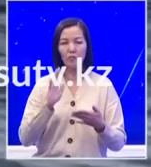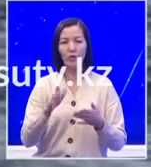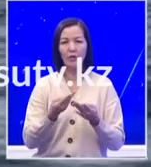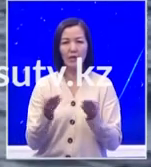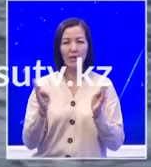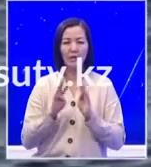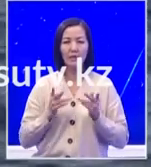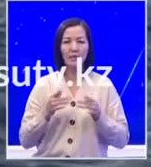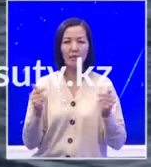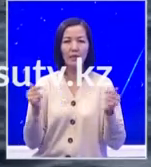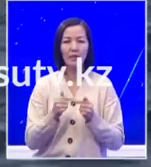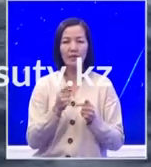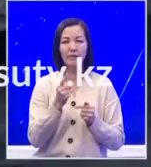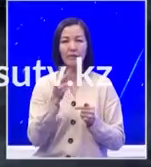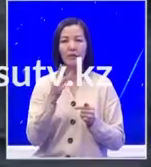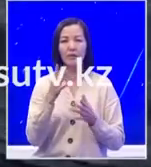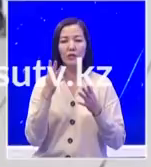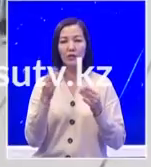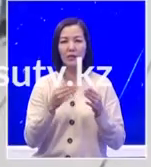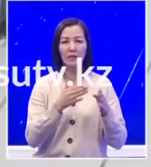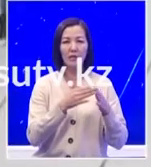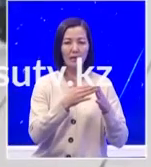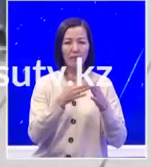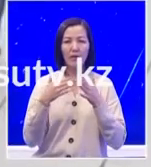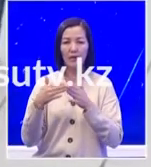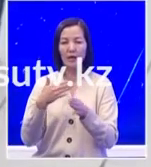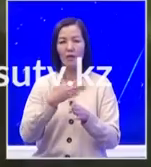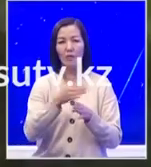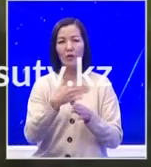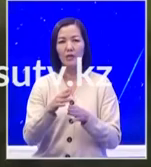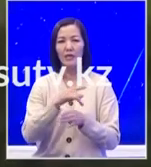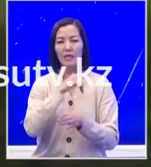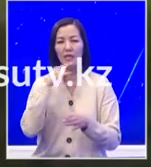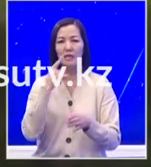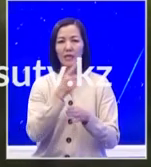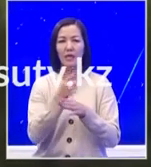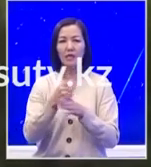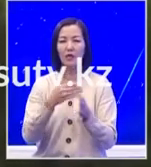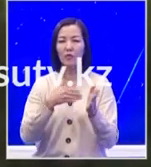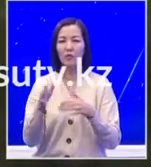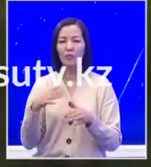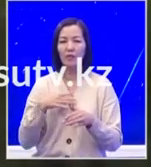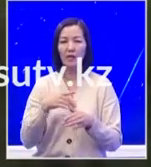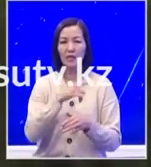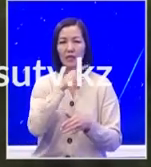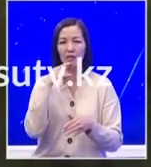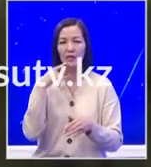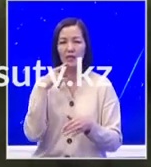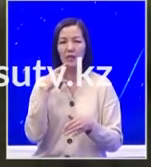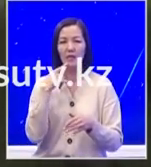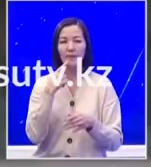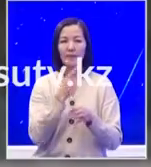карантиндік талаптарға байланысты бірнеше кемеге бөлінеді. Ресейде локдаун аяқталды. Мәскеу мен Мәскеу облысында карантин талаптары